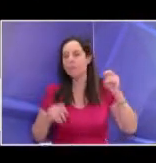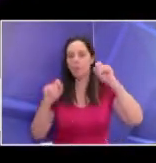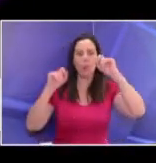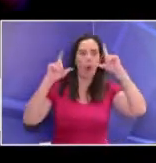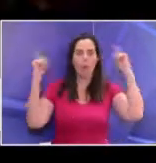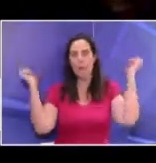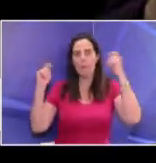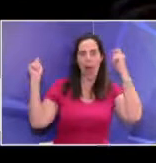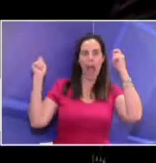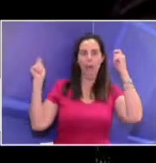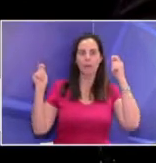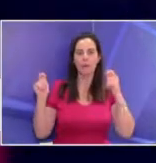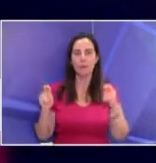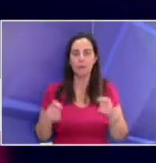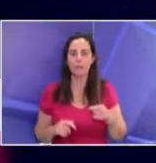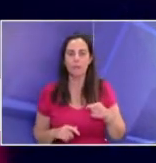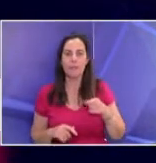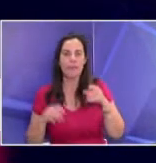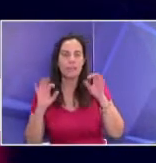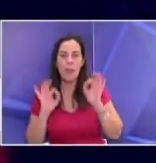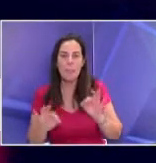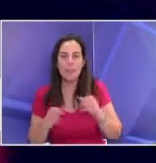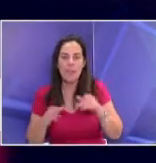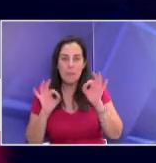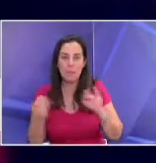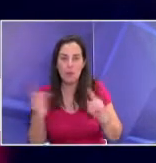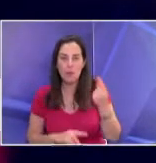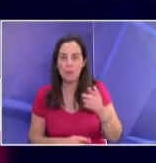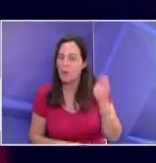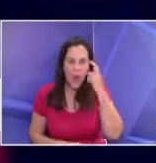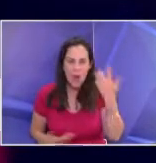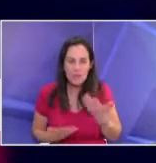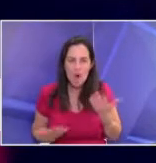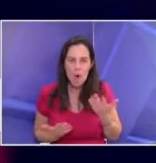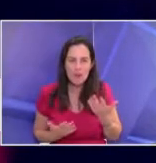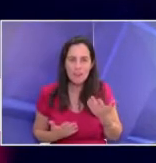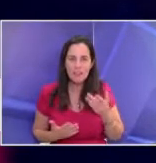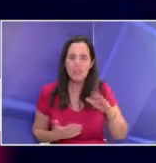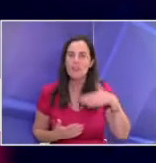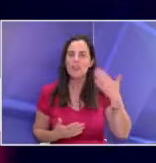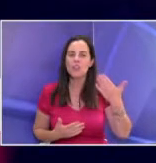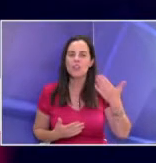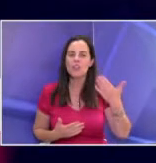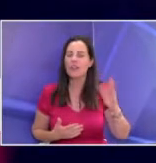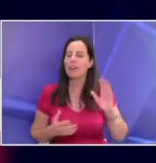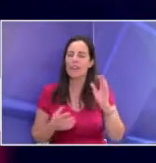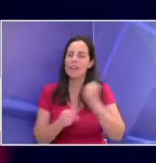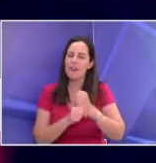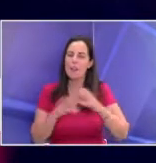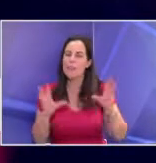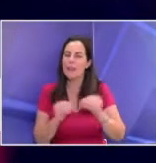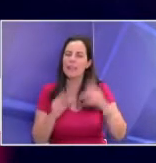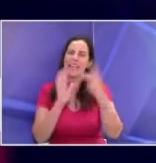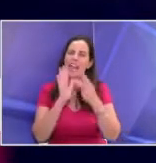עיניים בתדהמה. אני חושב, זה בדיוק, אז זוהי ידידתנו. הם לא קולטים בדיוק מה קורה פה. מה שהם חשבו בסופו של יום, זה שידידות כאן תפעלנה בעצם על